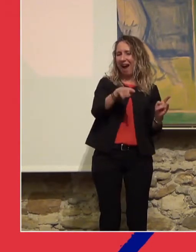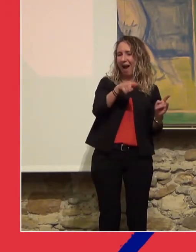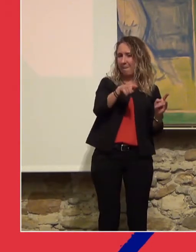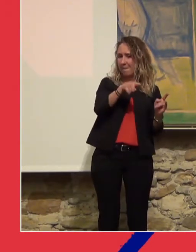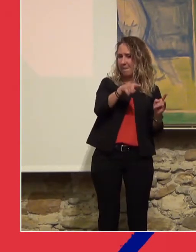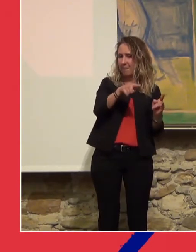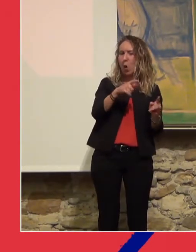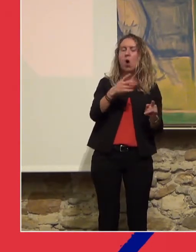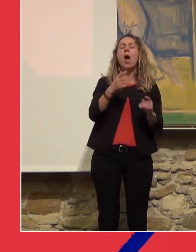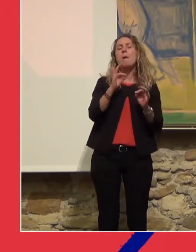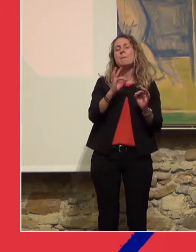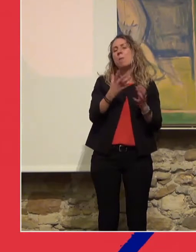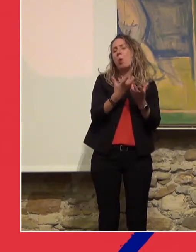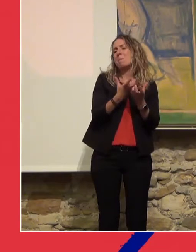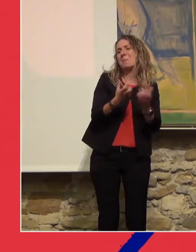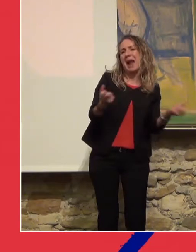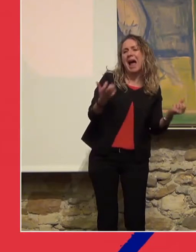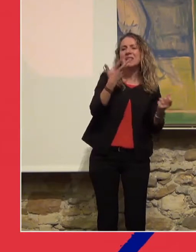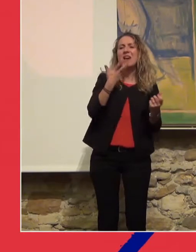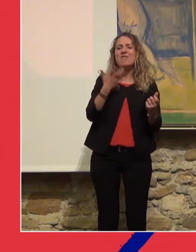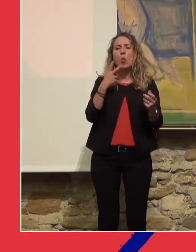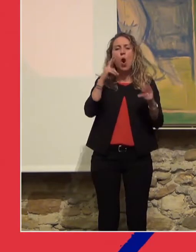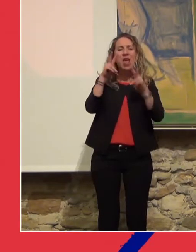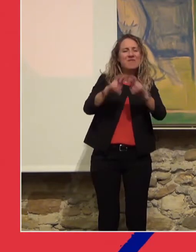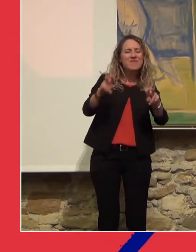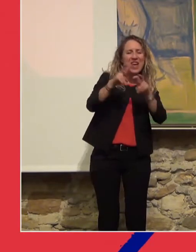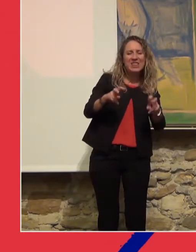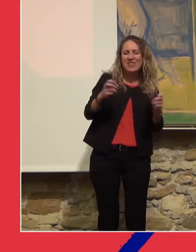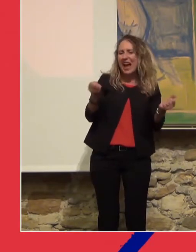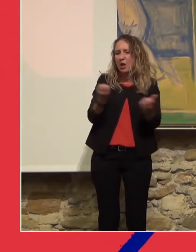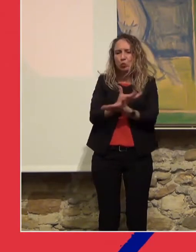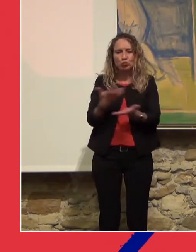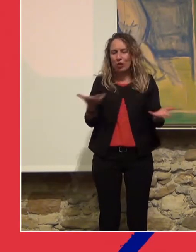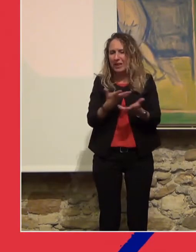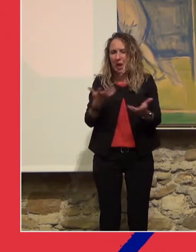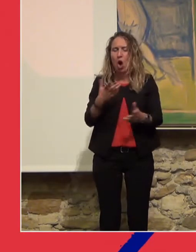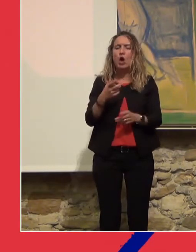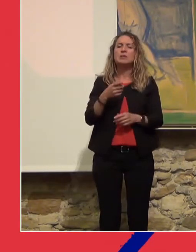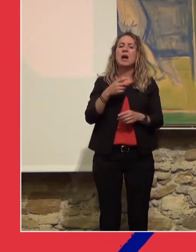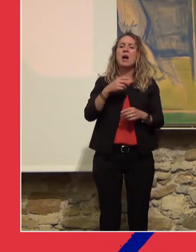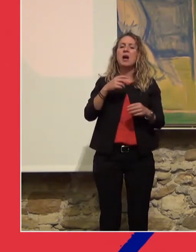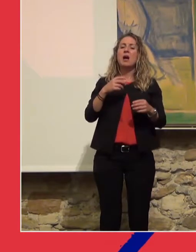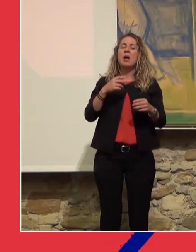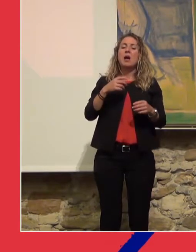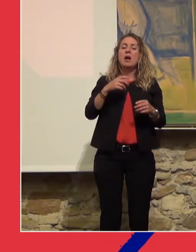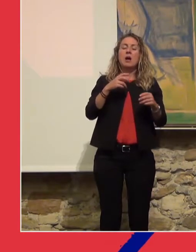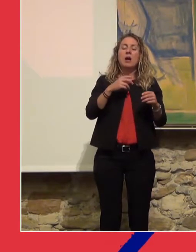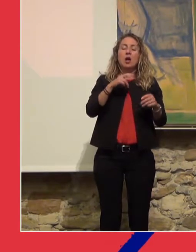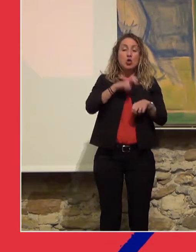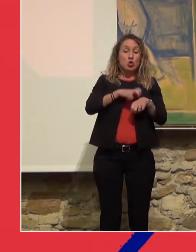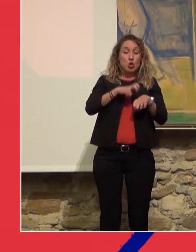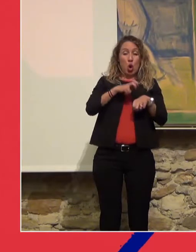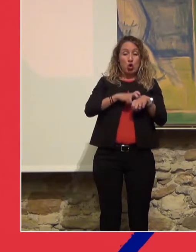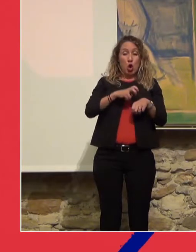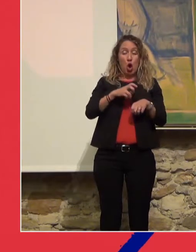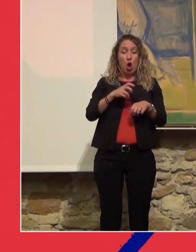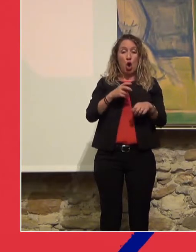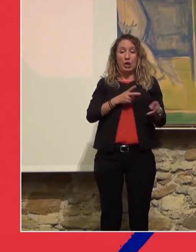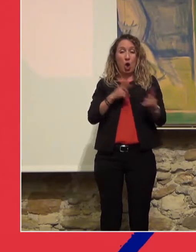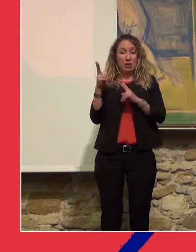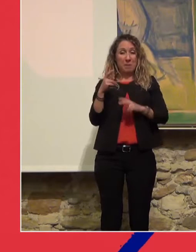accade. I medici dell'ospedale di Bergamo erano determinati a capire perché i pazienti